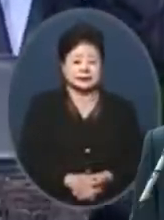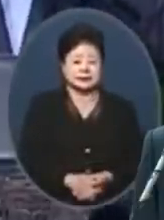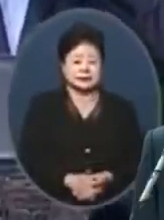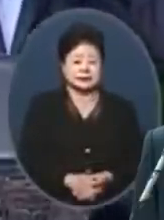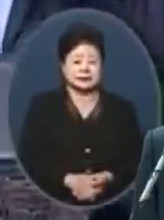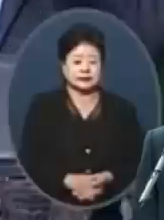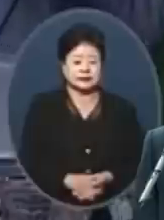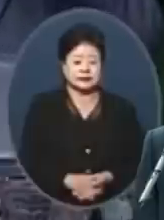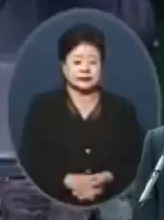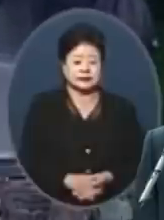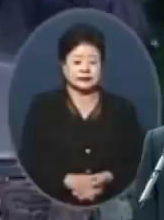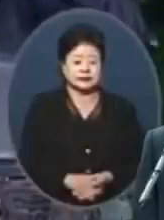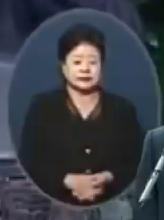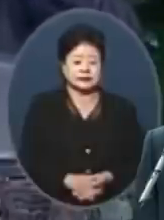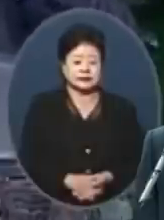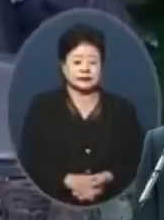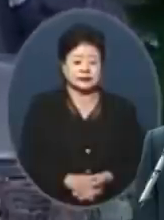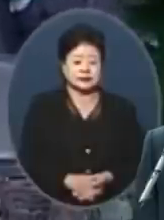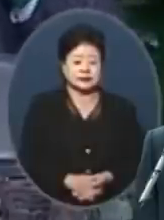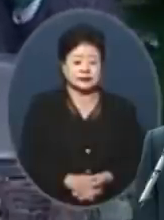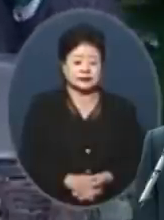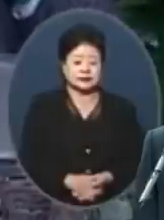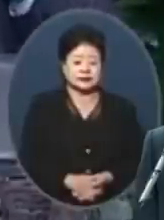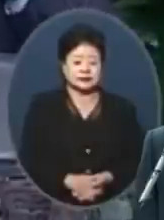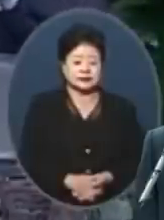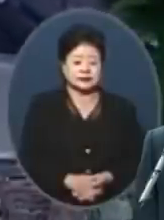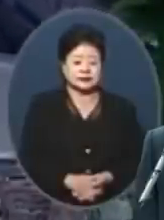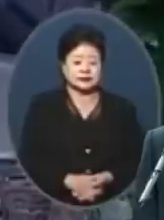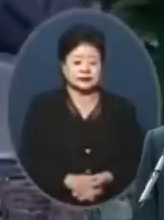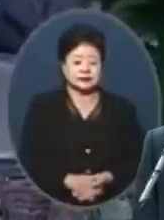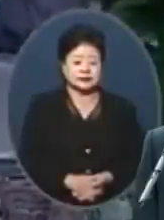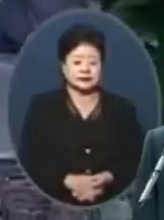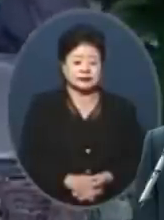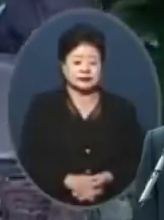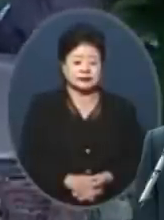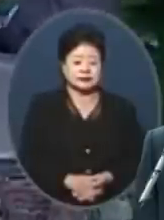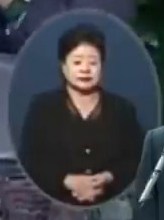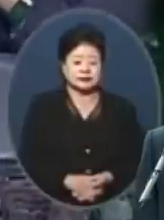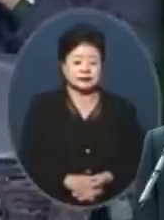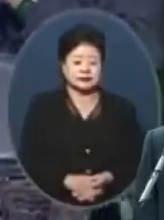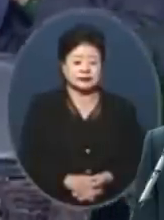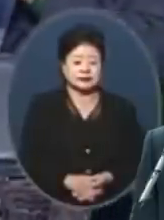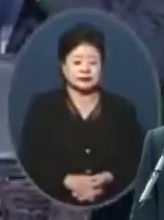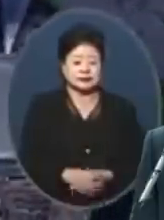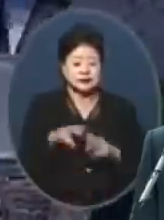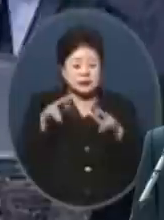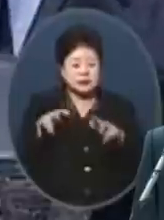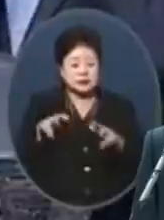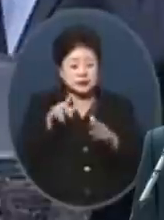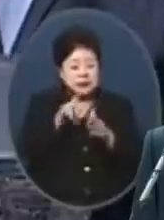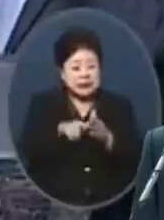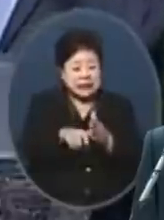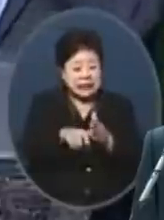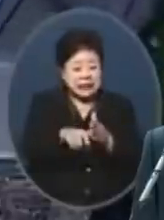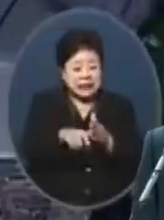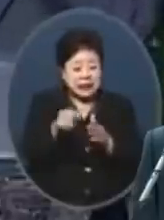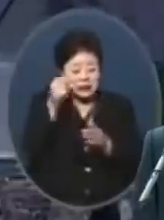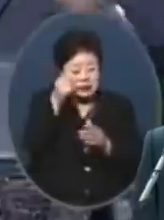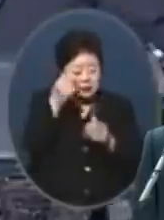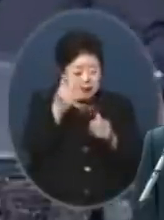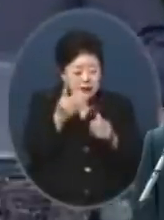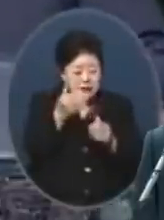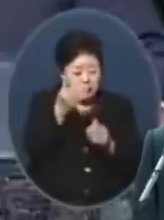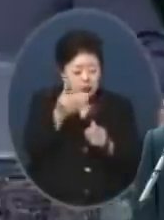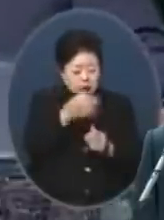but a person as you look at Jesus, you will become changed to his perfection. 지금 이 시간에도